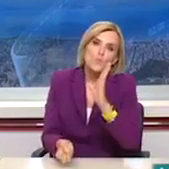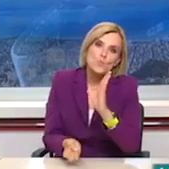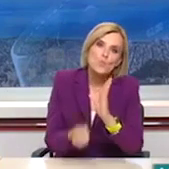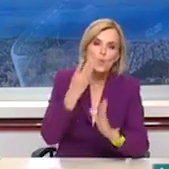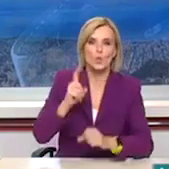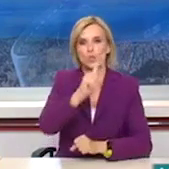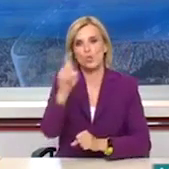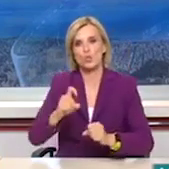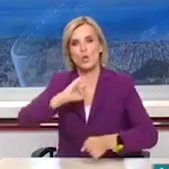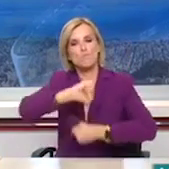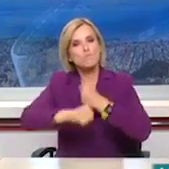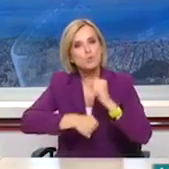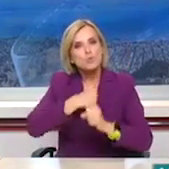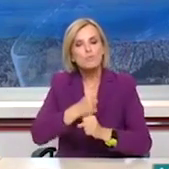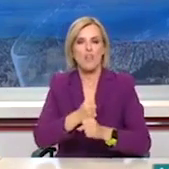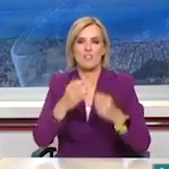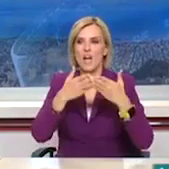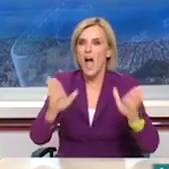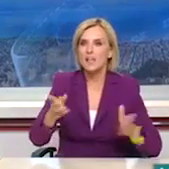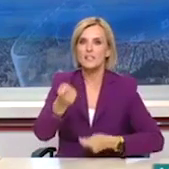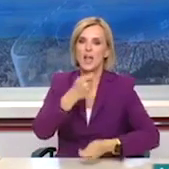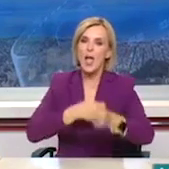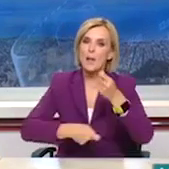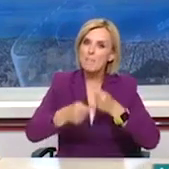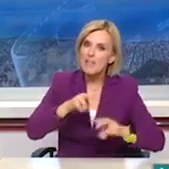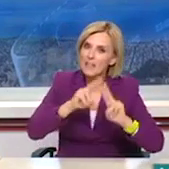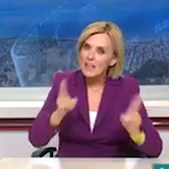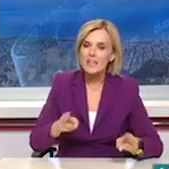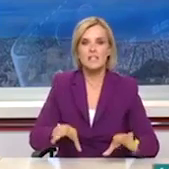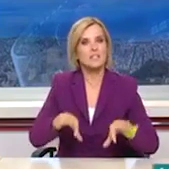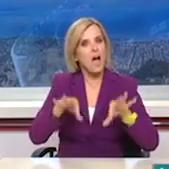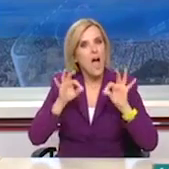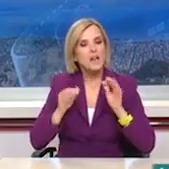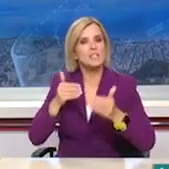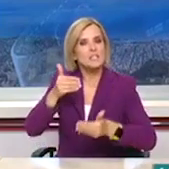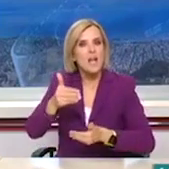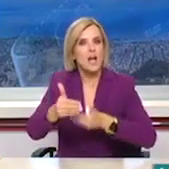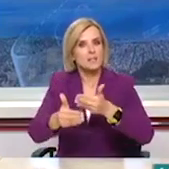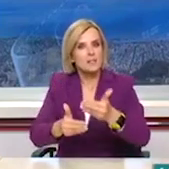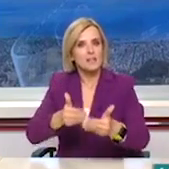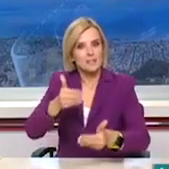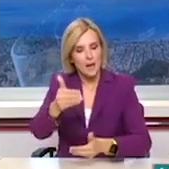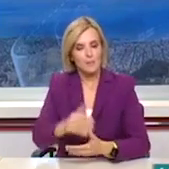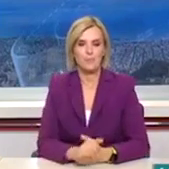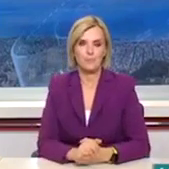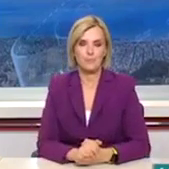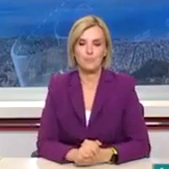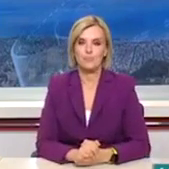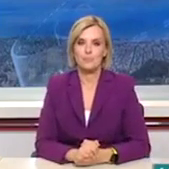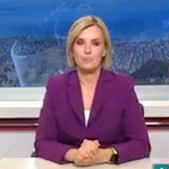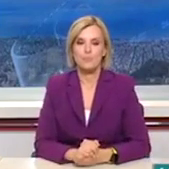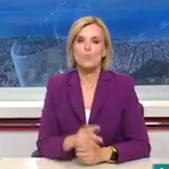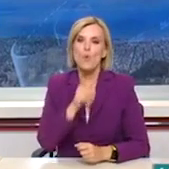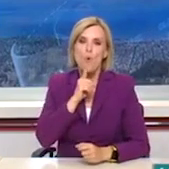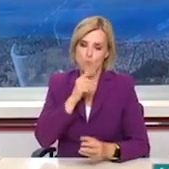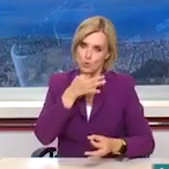προσπάθειάς μας με την επανεκκίνηση των περισσότερων δραστηριοτήτων να έχει ξεκινήσει ή να έχει δρομολογηθεί. Σε αυτό το πλαίσιο, όπως